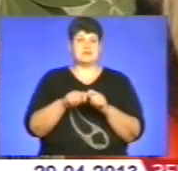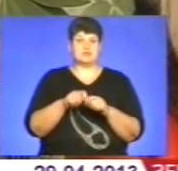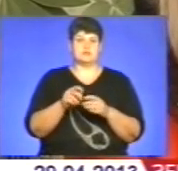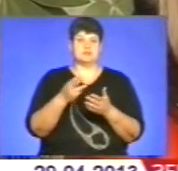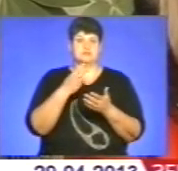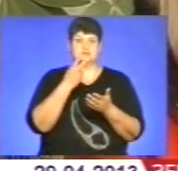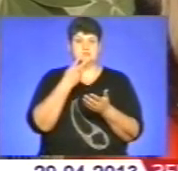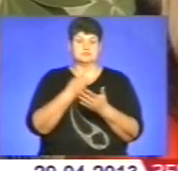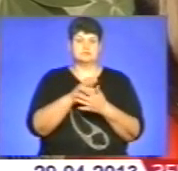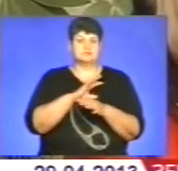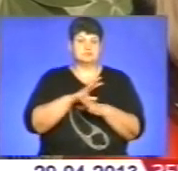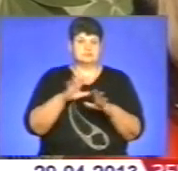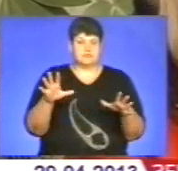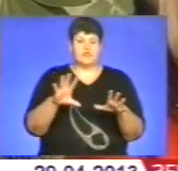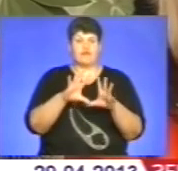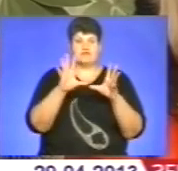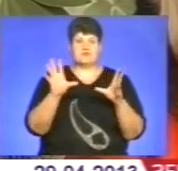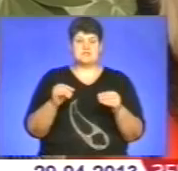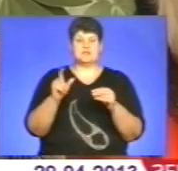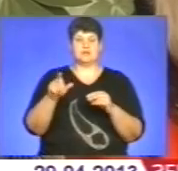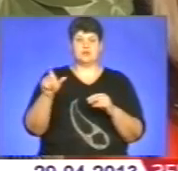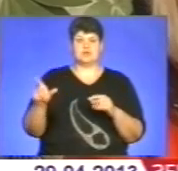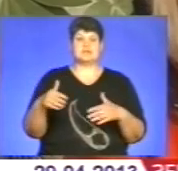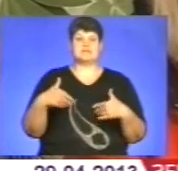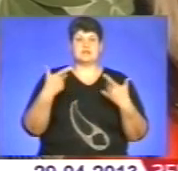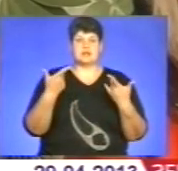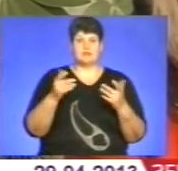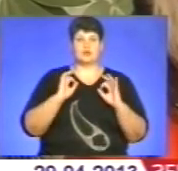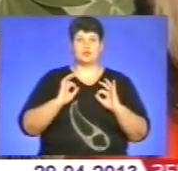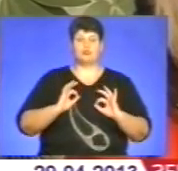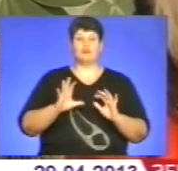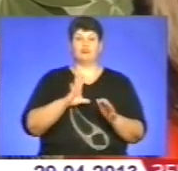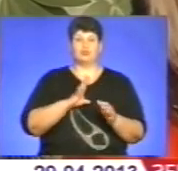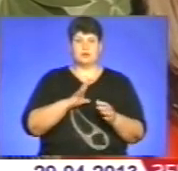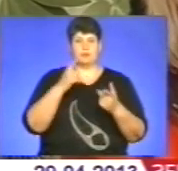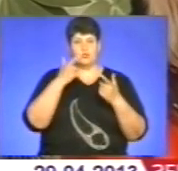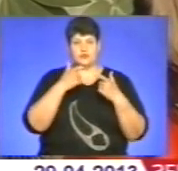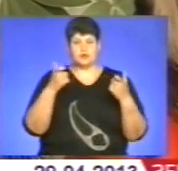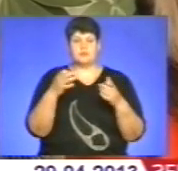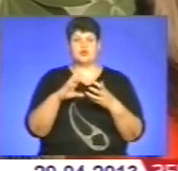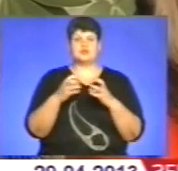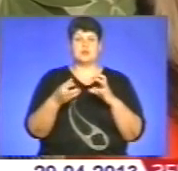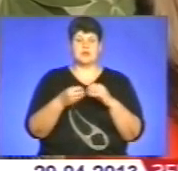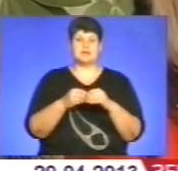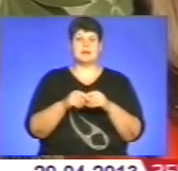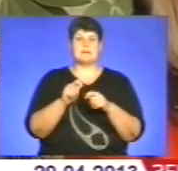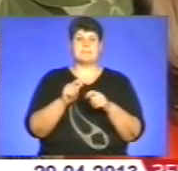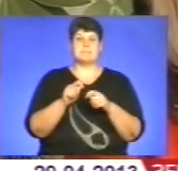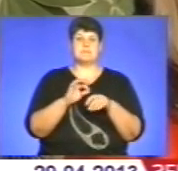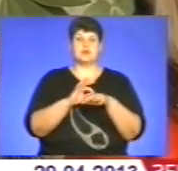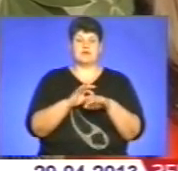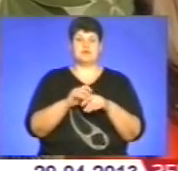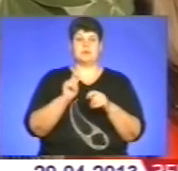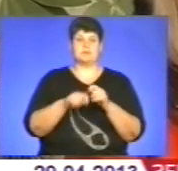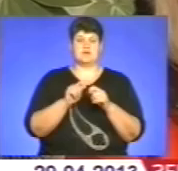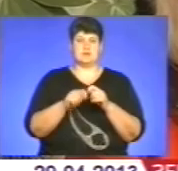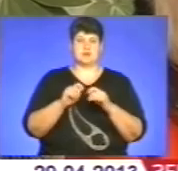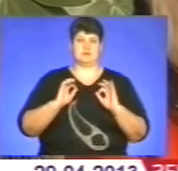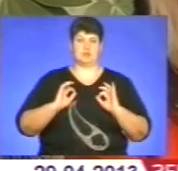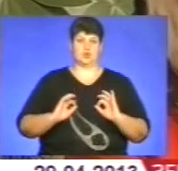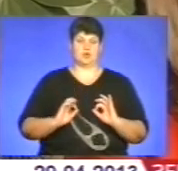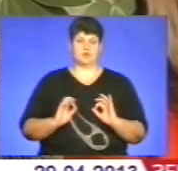всі мешканці, які зверталися в прокуратуру міста, були повідомлені про результати проведеної прокуратури міста Тернополя